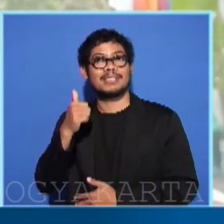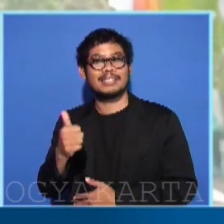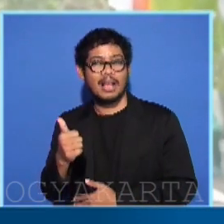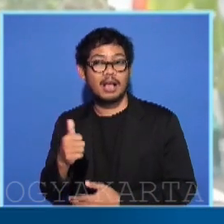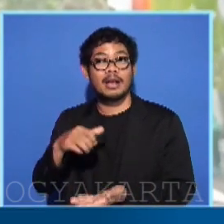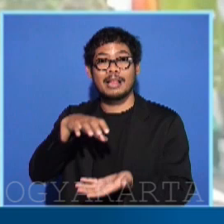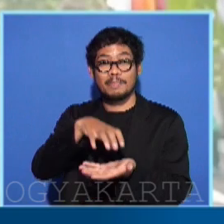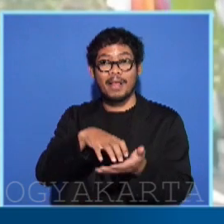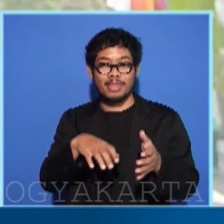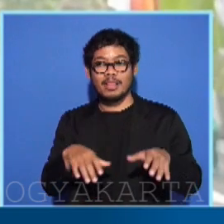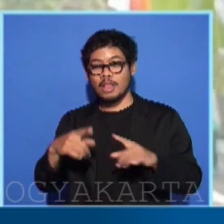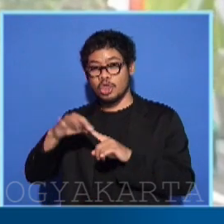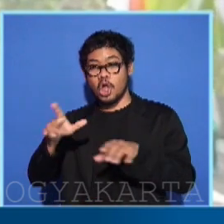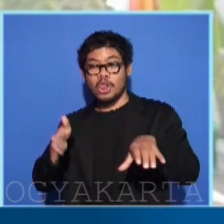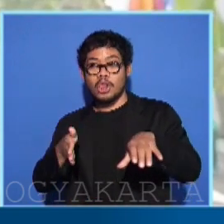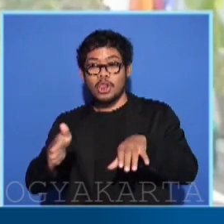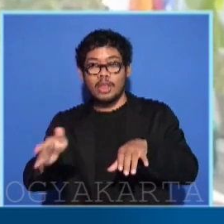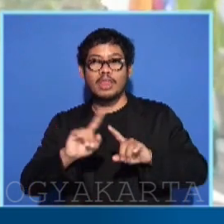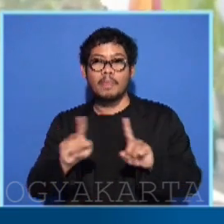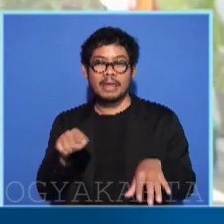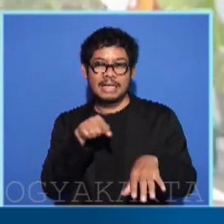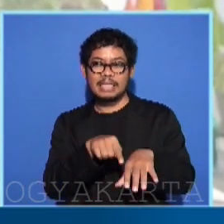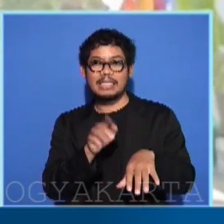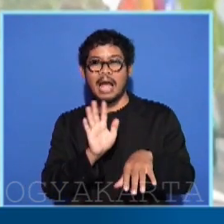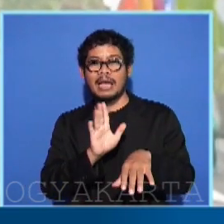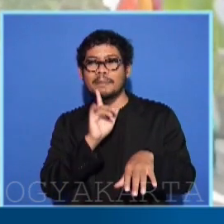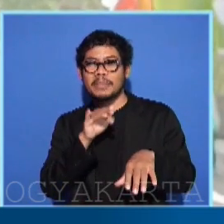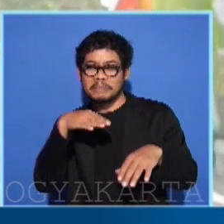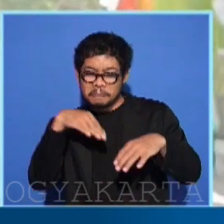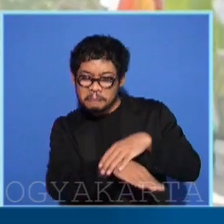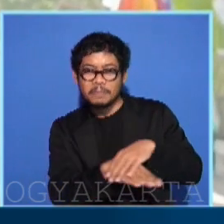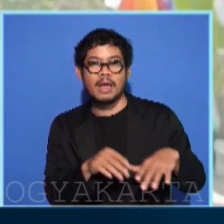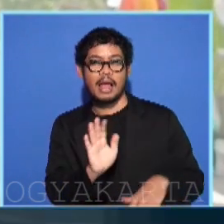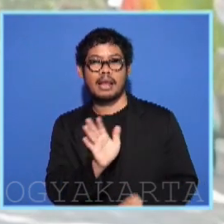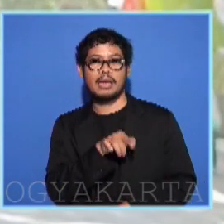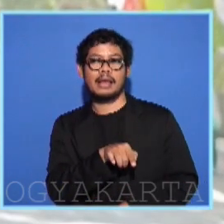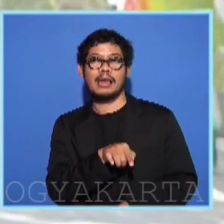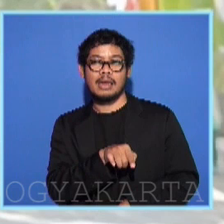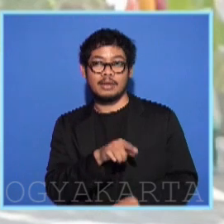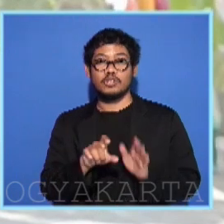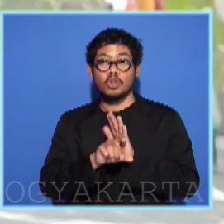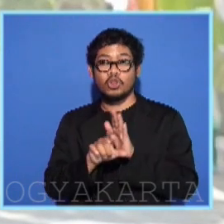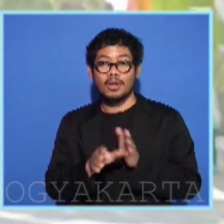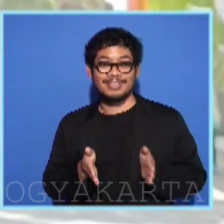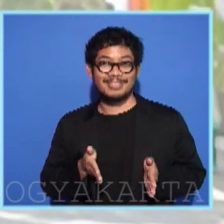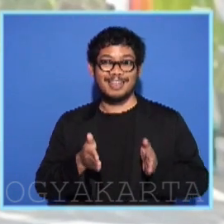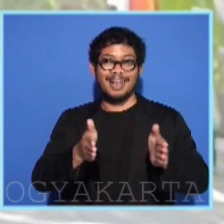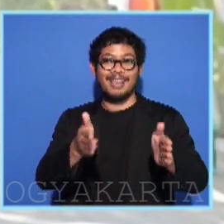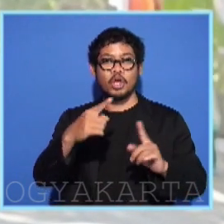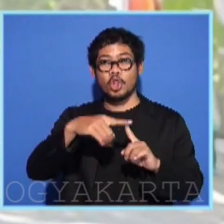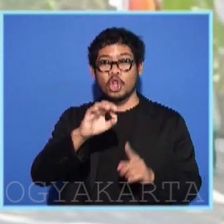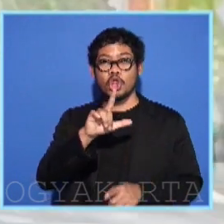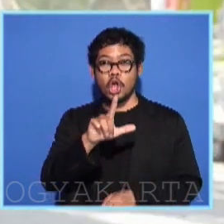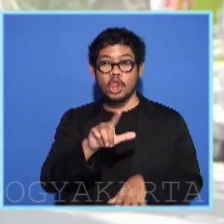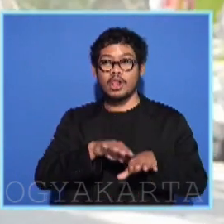mungkin tidak kena jalan utamanya tapi hanya di apa bahu Jalan artinya bisa di diselamatkan